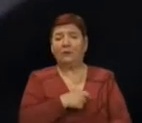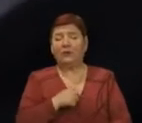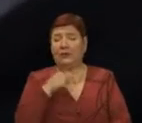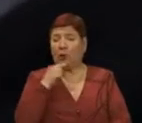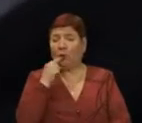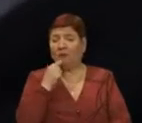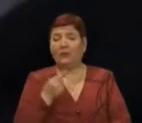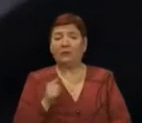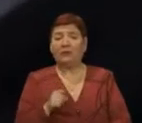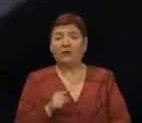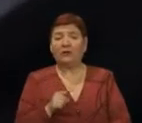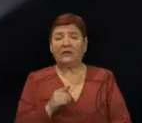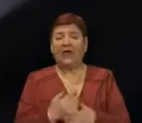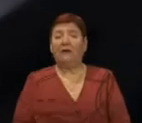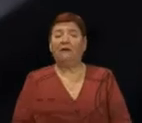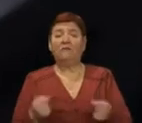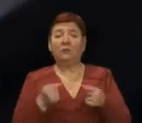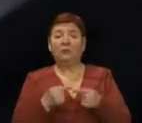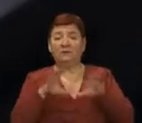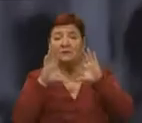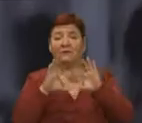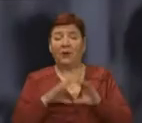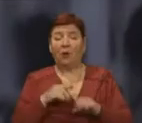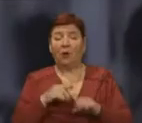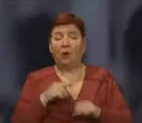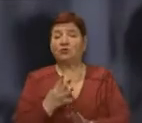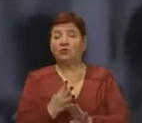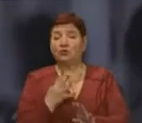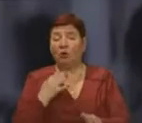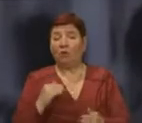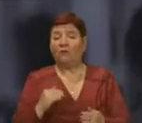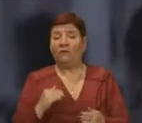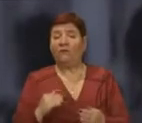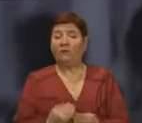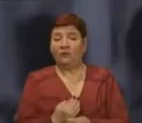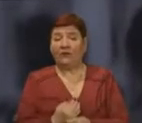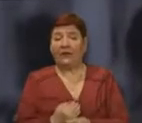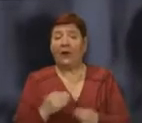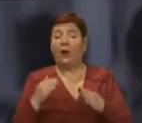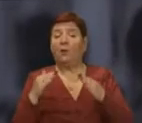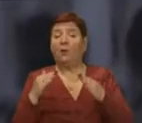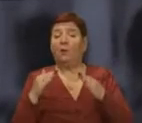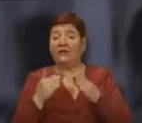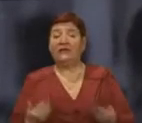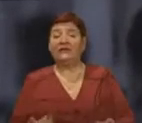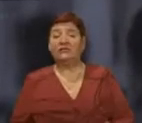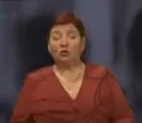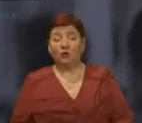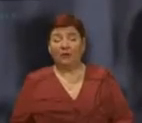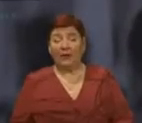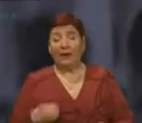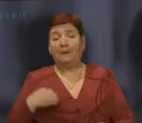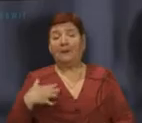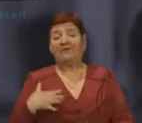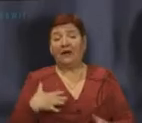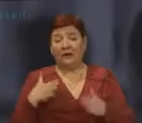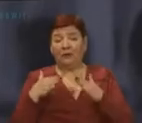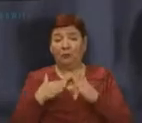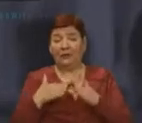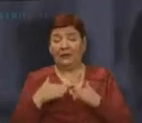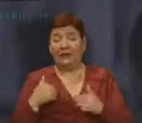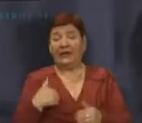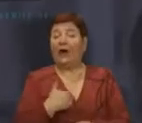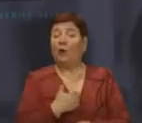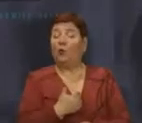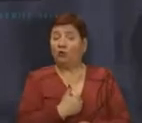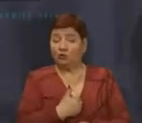говорять про те, що є відповідний законопроект, що в першу чергу треба відновлювати будинки, житлові будинки, приватні будинки. Я хочу,